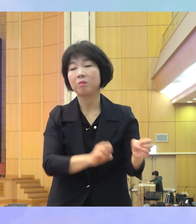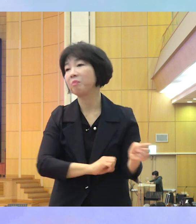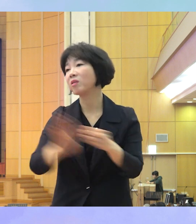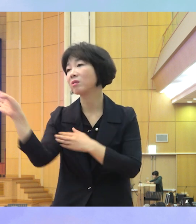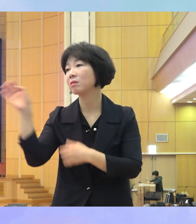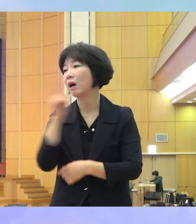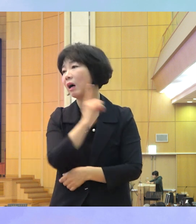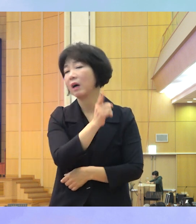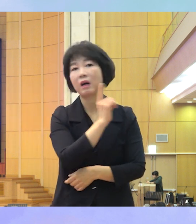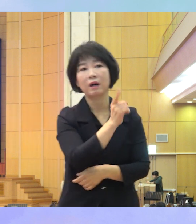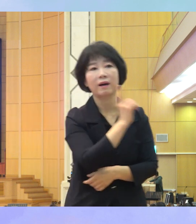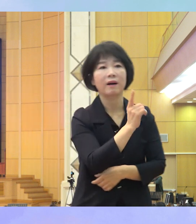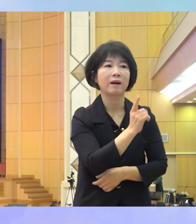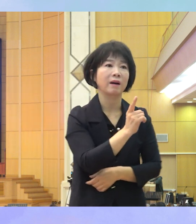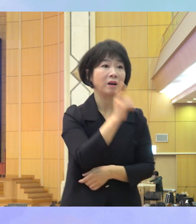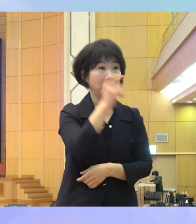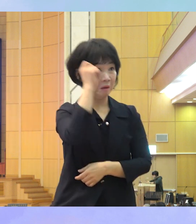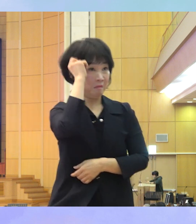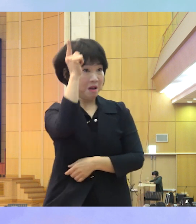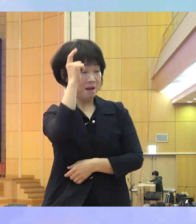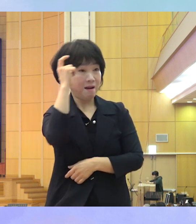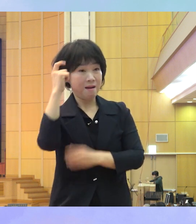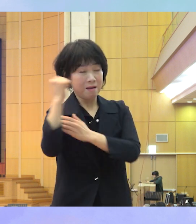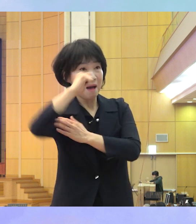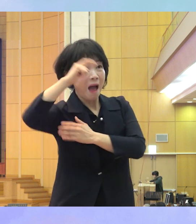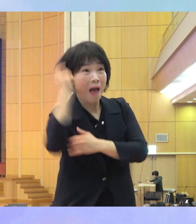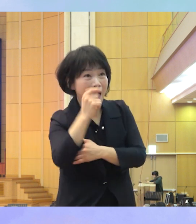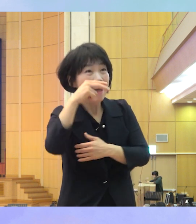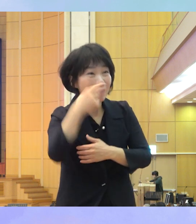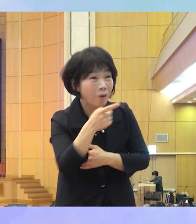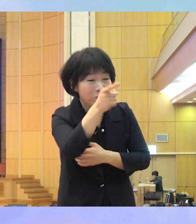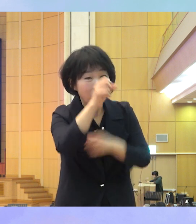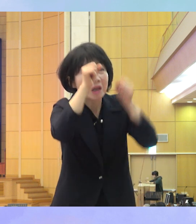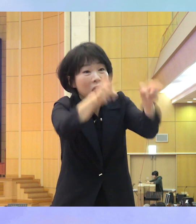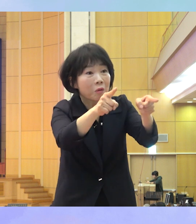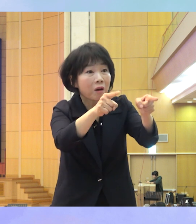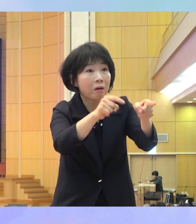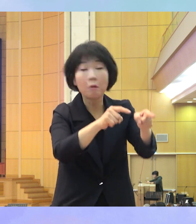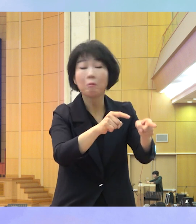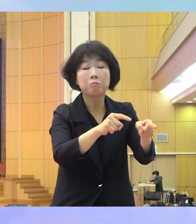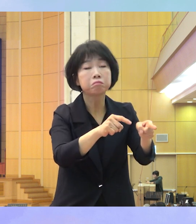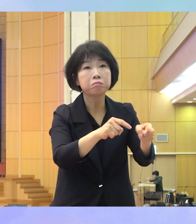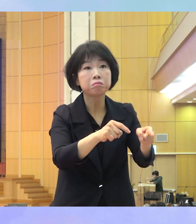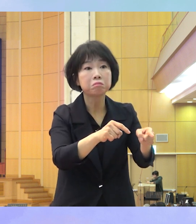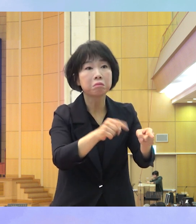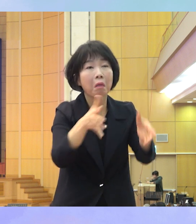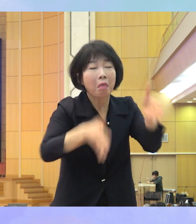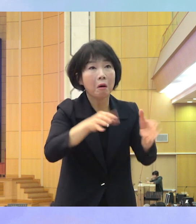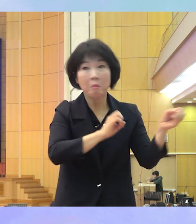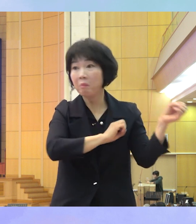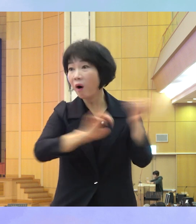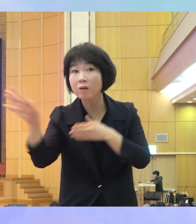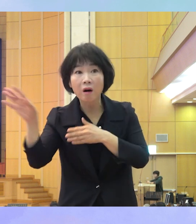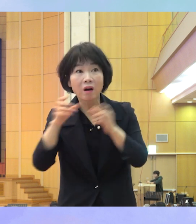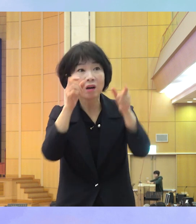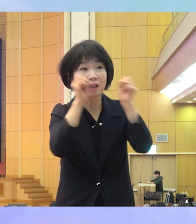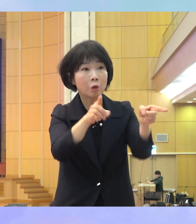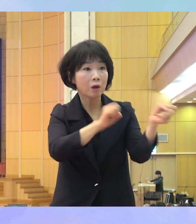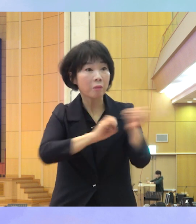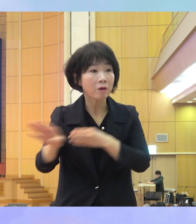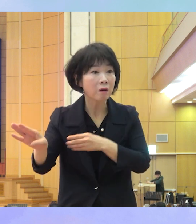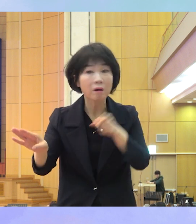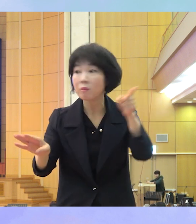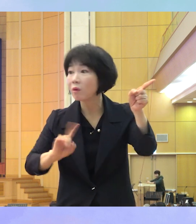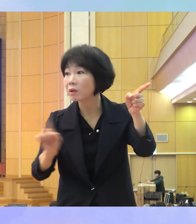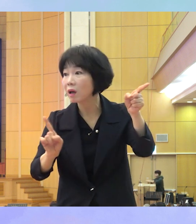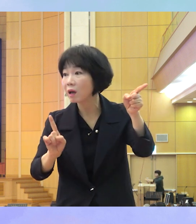아무리 위대하고 아무리 유능한 왕이라 하더라도, 견고한 왕이라 하더라도 이렇게 기회를 잃으면